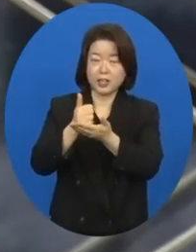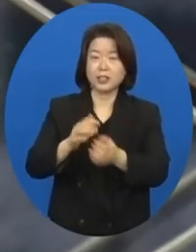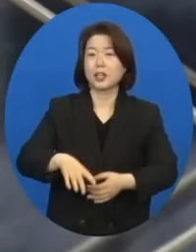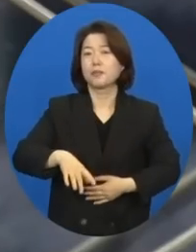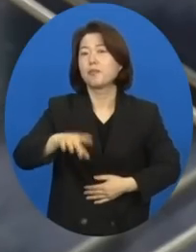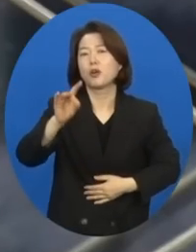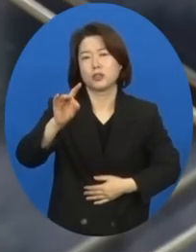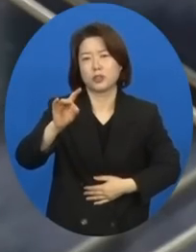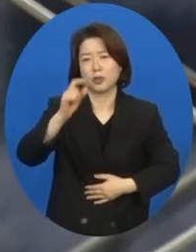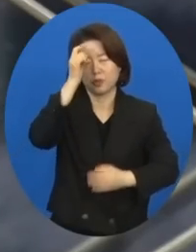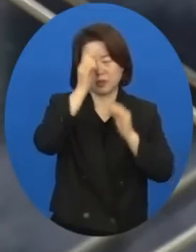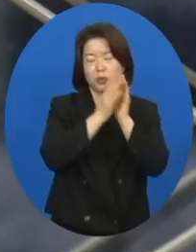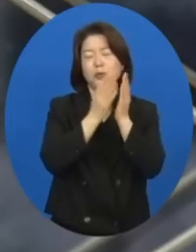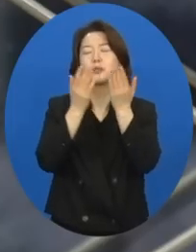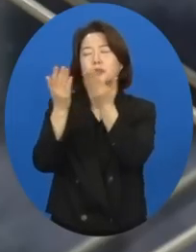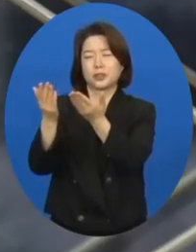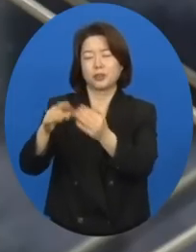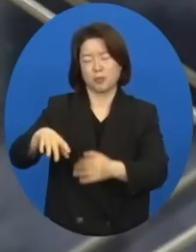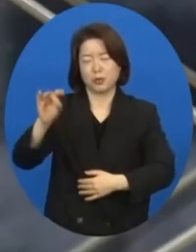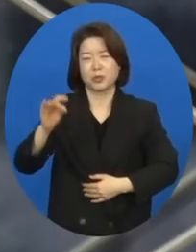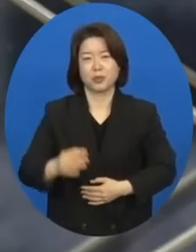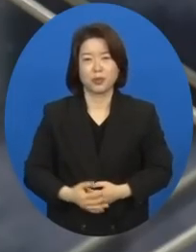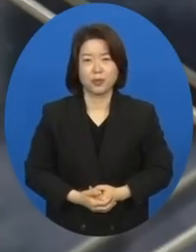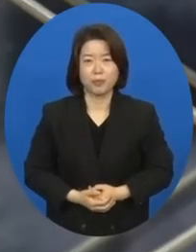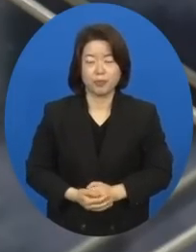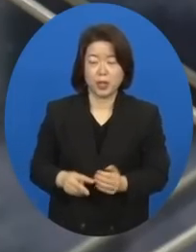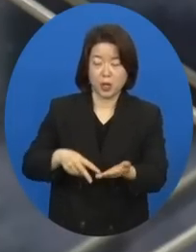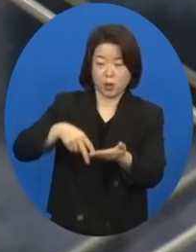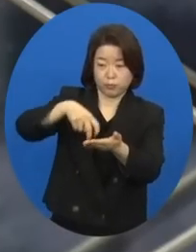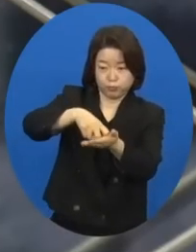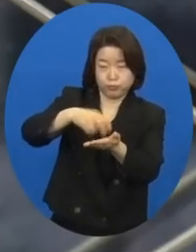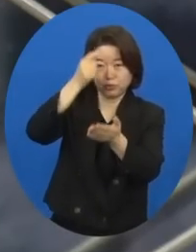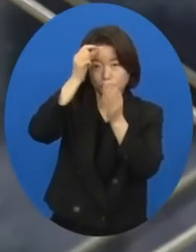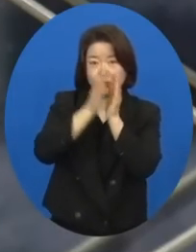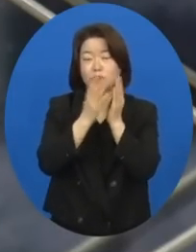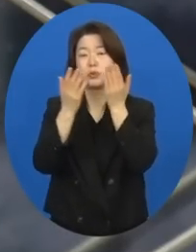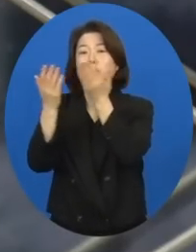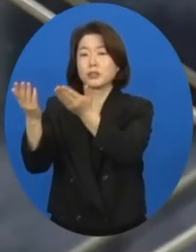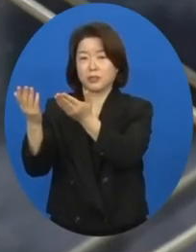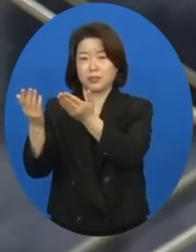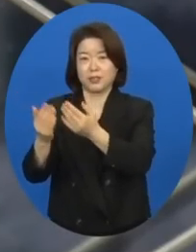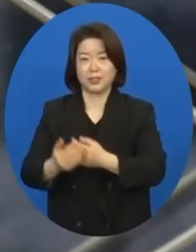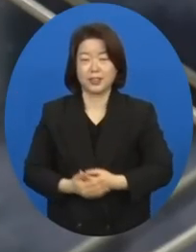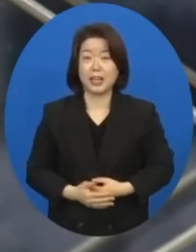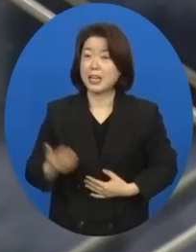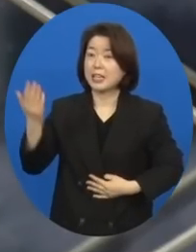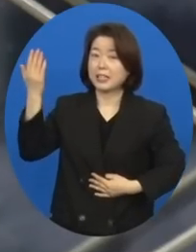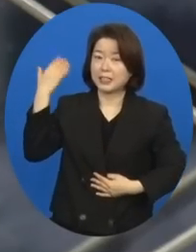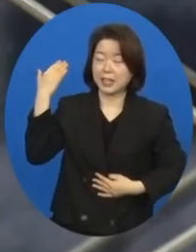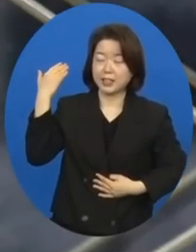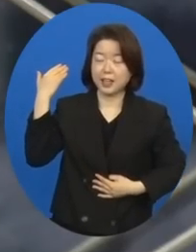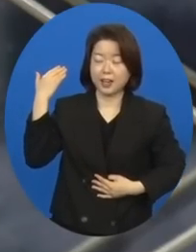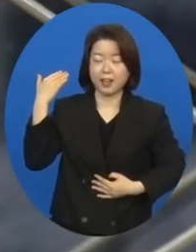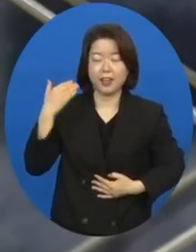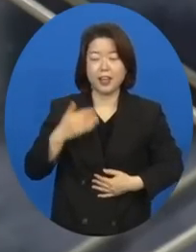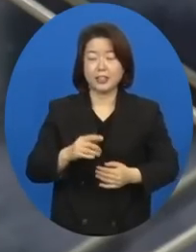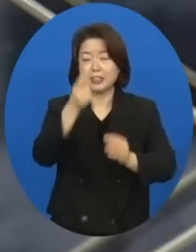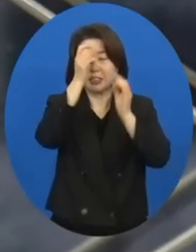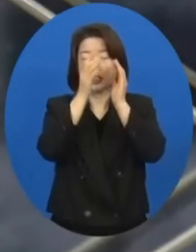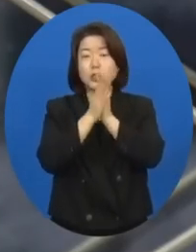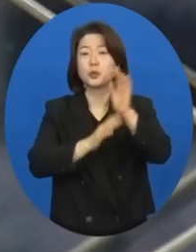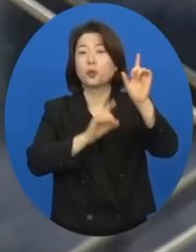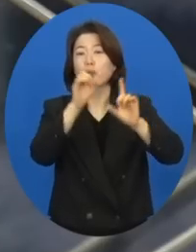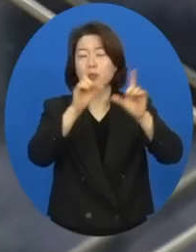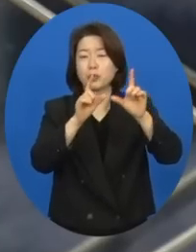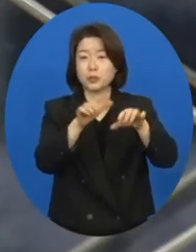먼저 기도했어요. 무릎 꿇고 기도했다 말씀합니다. 여러분 그 당시의 기도의 통상적인 자세는